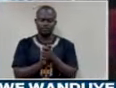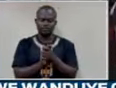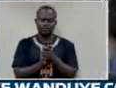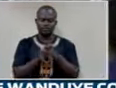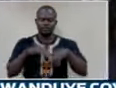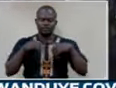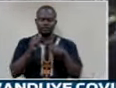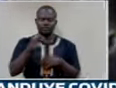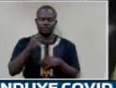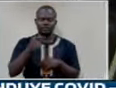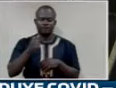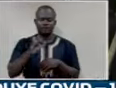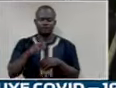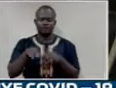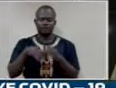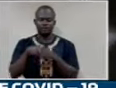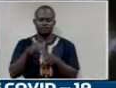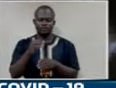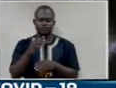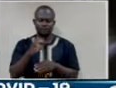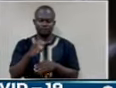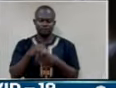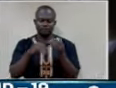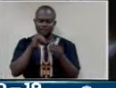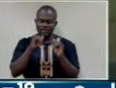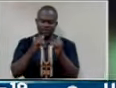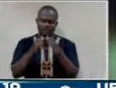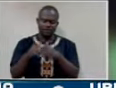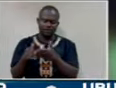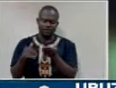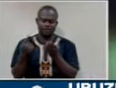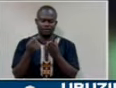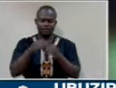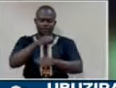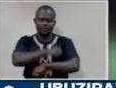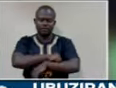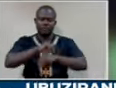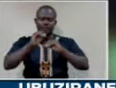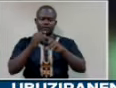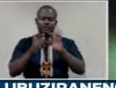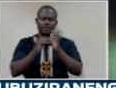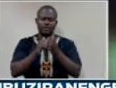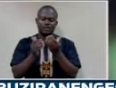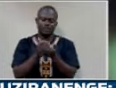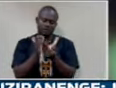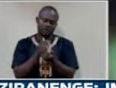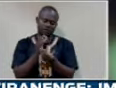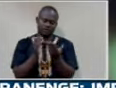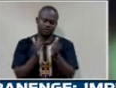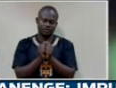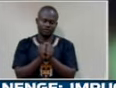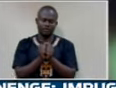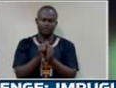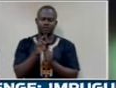bwo muri Aspire Academy FC Barcelone ngo si umupira gusa ahubwo ni ishuri ryigisha kandi rinarera